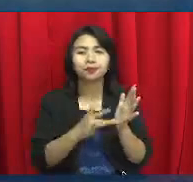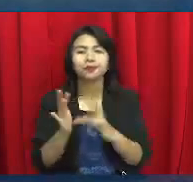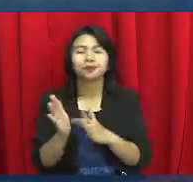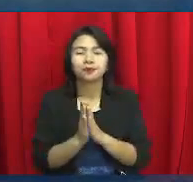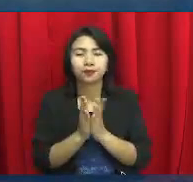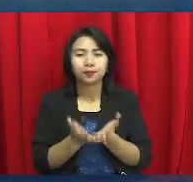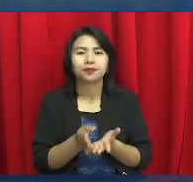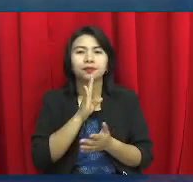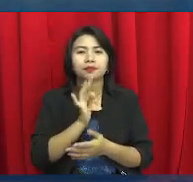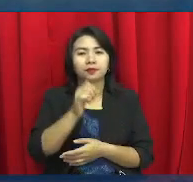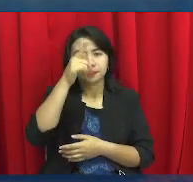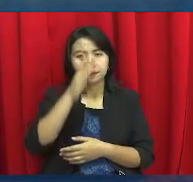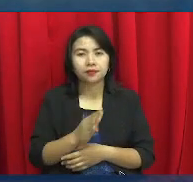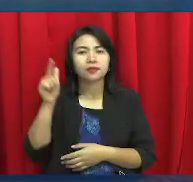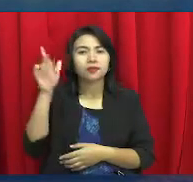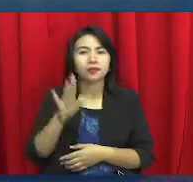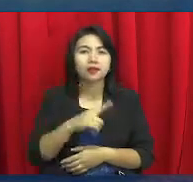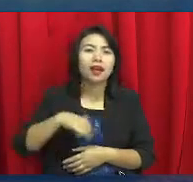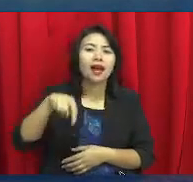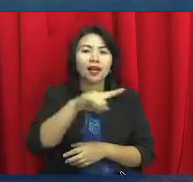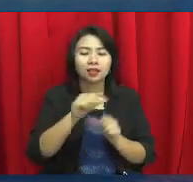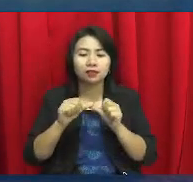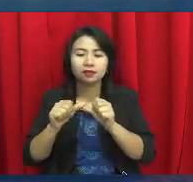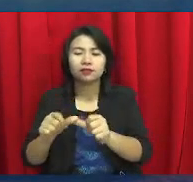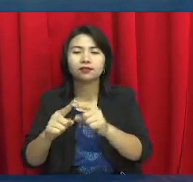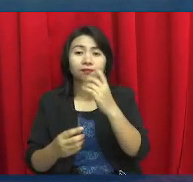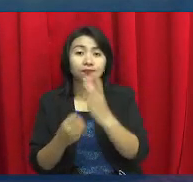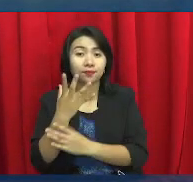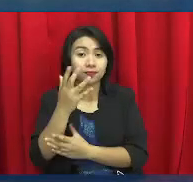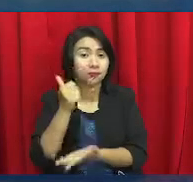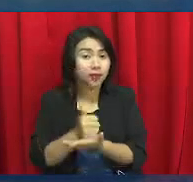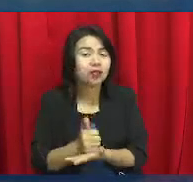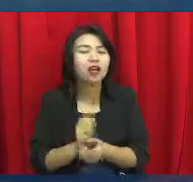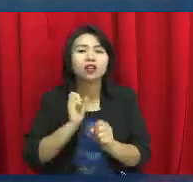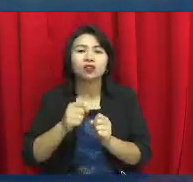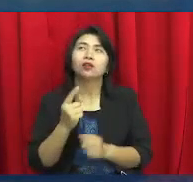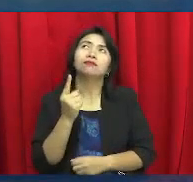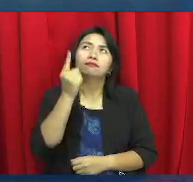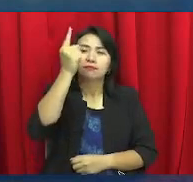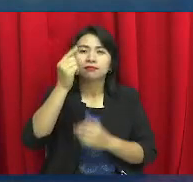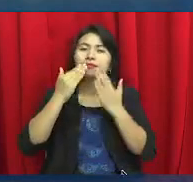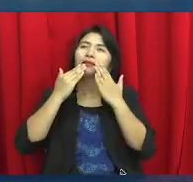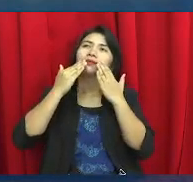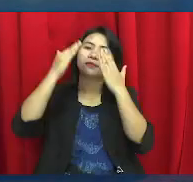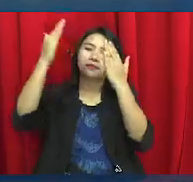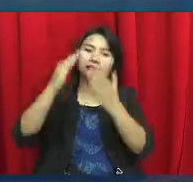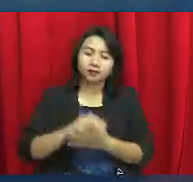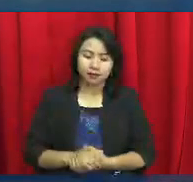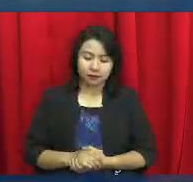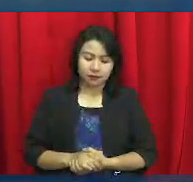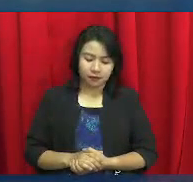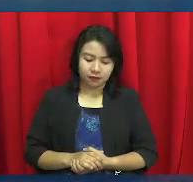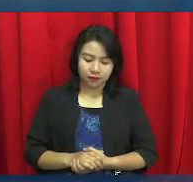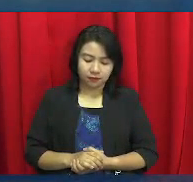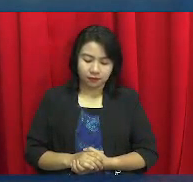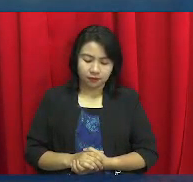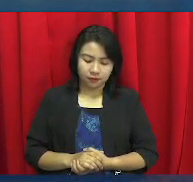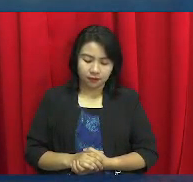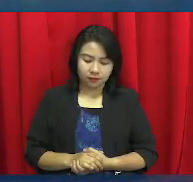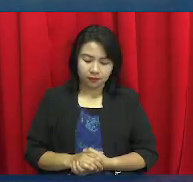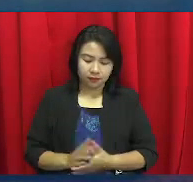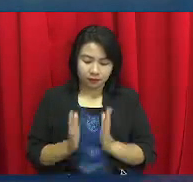Panginoon, lahat po tayo ay sabay-sabay lalago. Amen. Right? Kaya Sir Gom, again, maraming salamat po and praying po sa